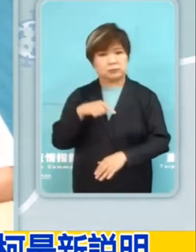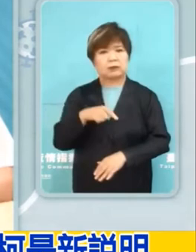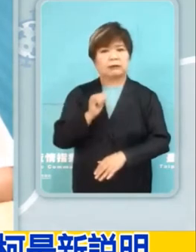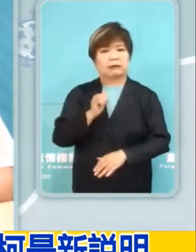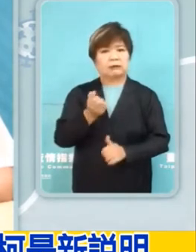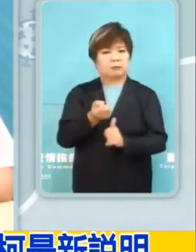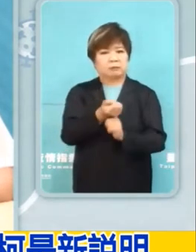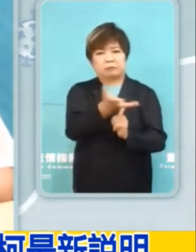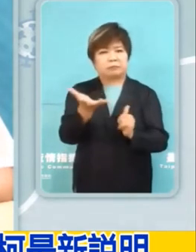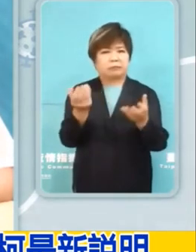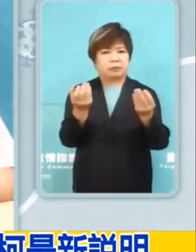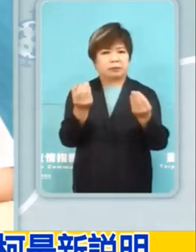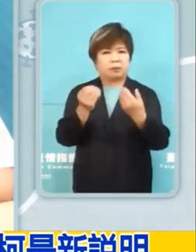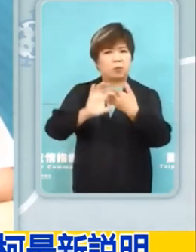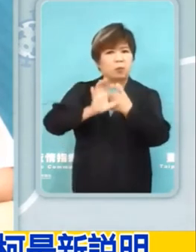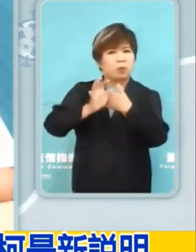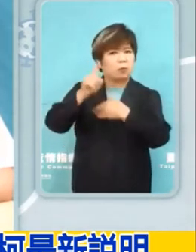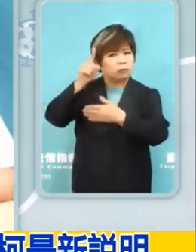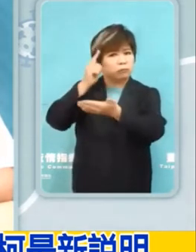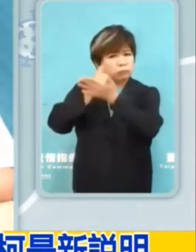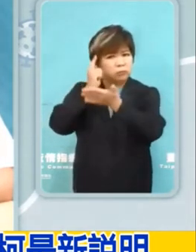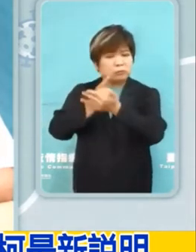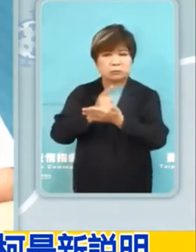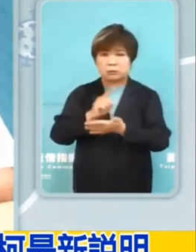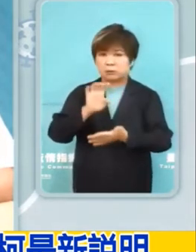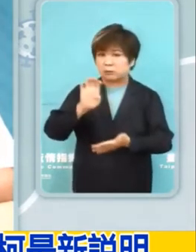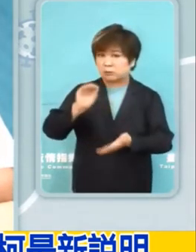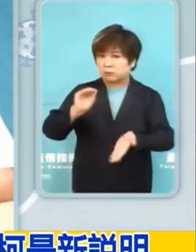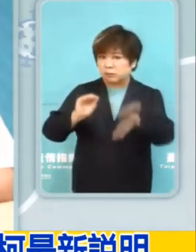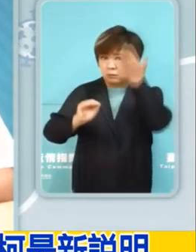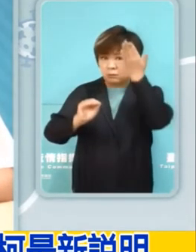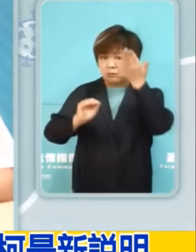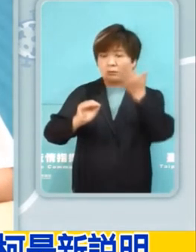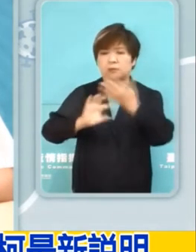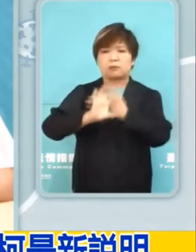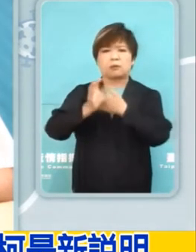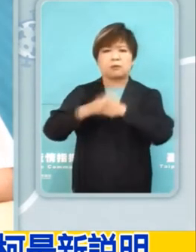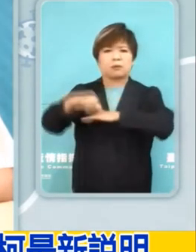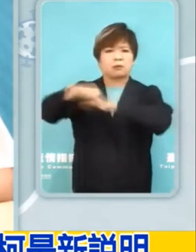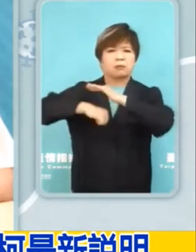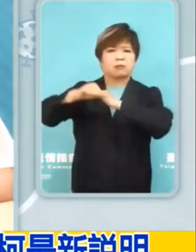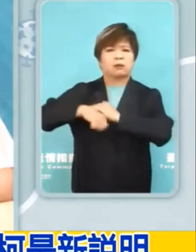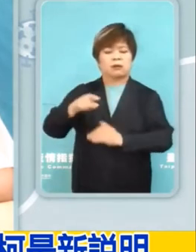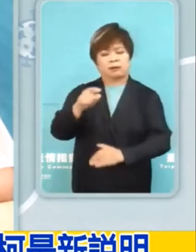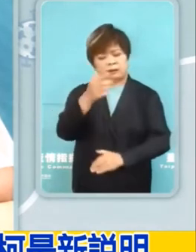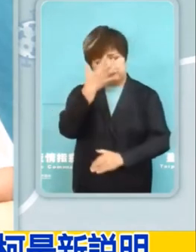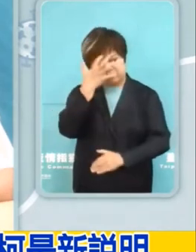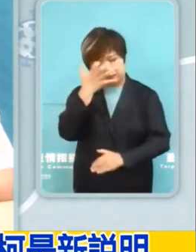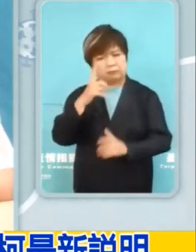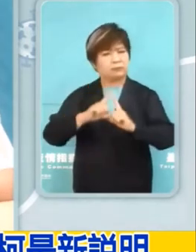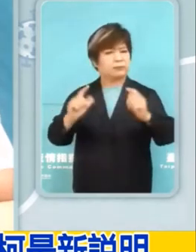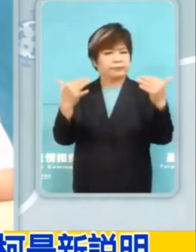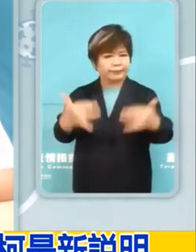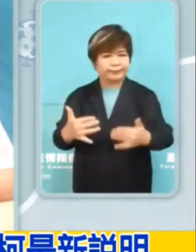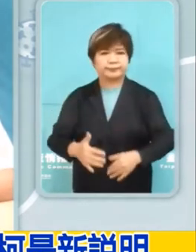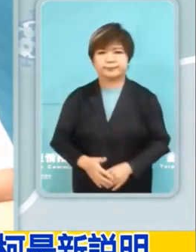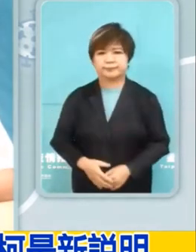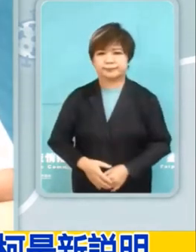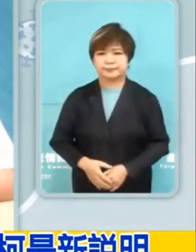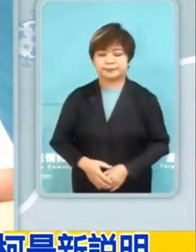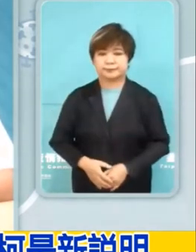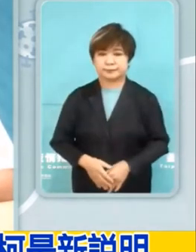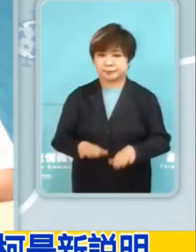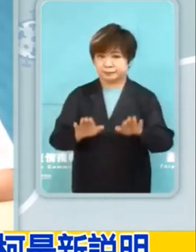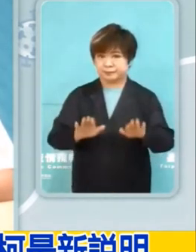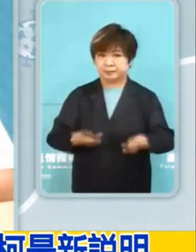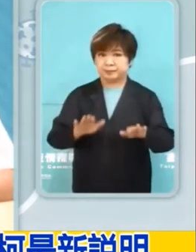例，那境外还是每天四十万以上，所以这个境外一日还是个大问题啊。特别是我们这一次